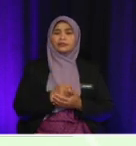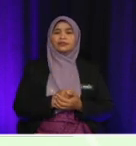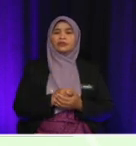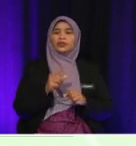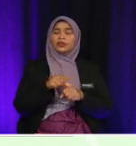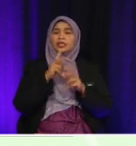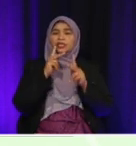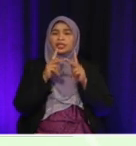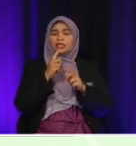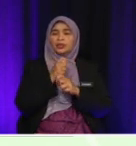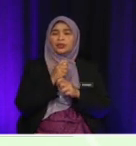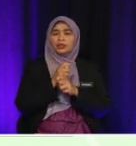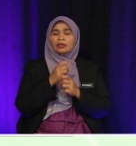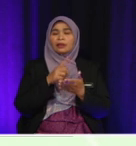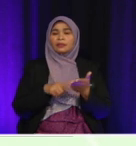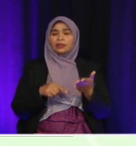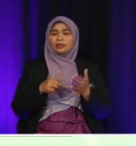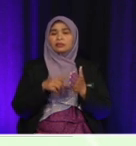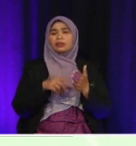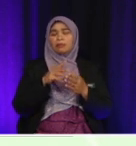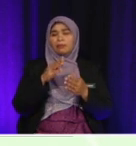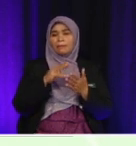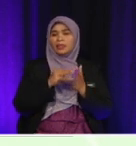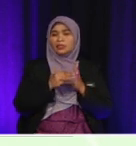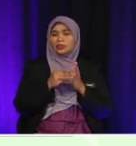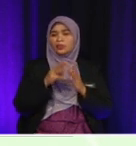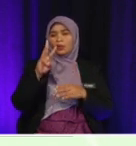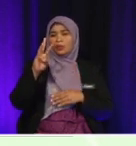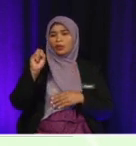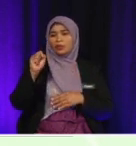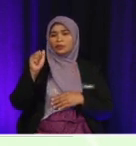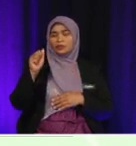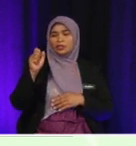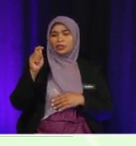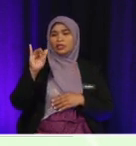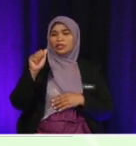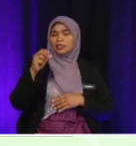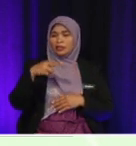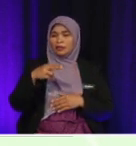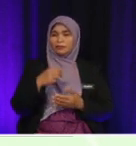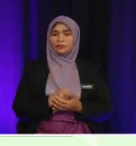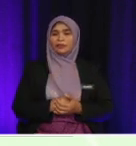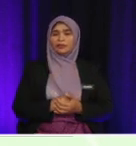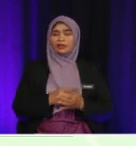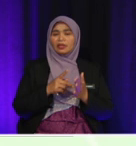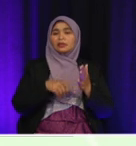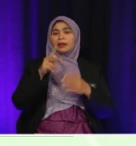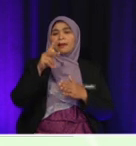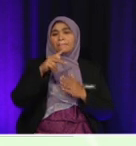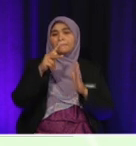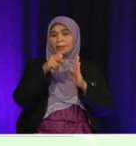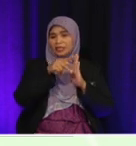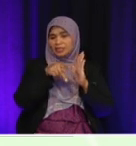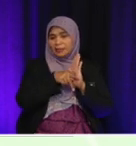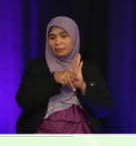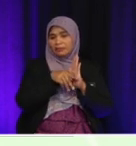wasaah Apakah maksud wasatiah soalan dua Nyatakan dua prinsip wasatiah soalan